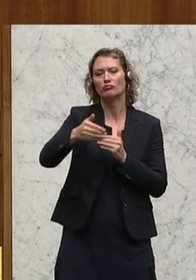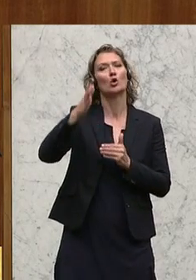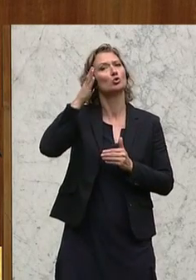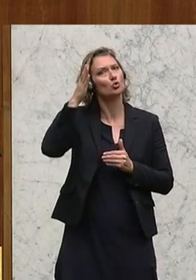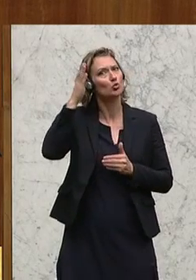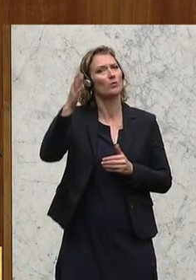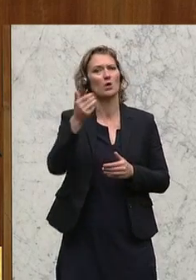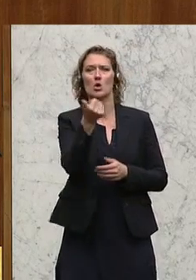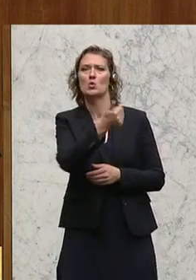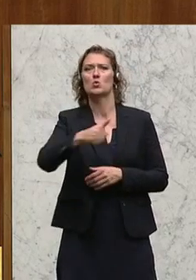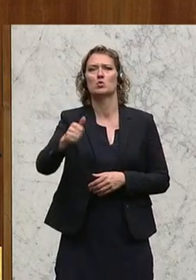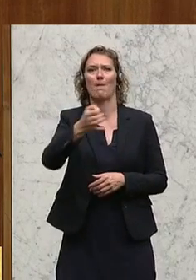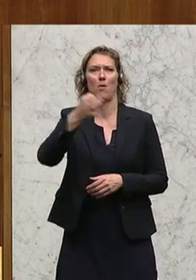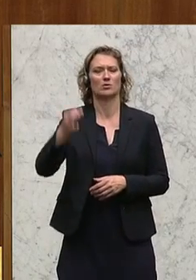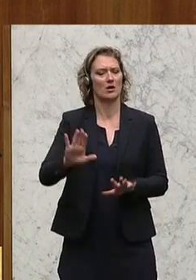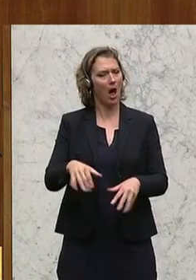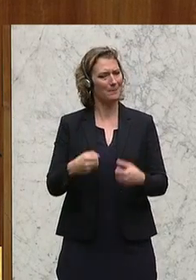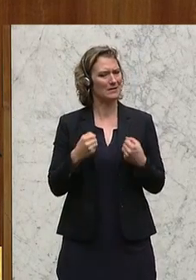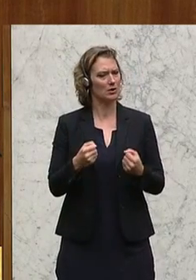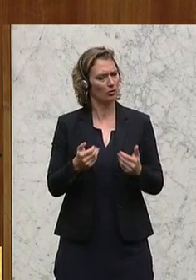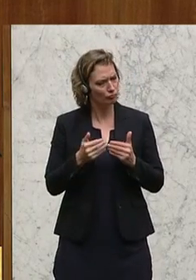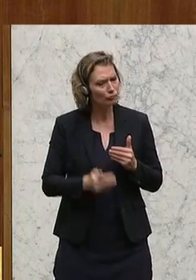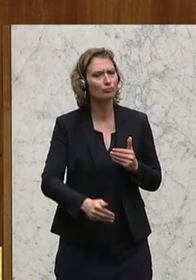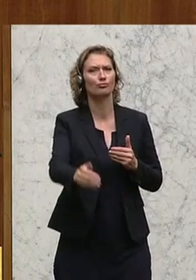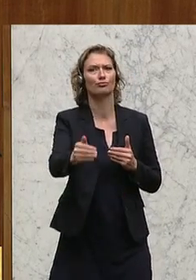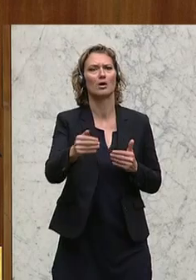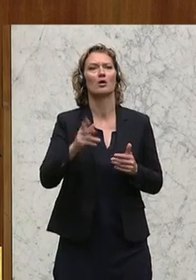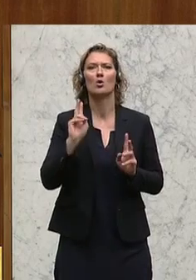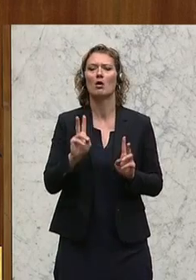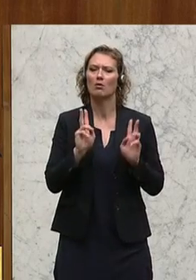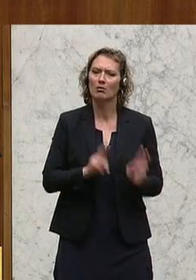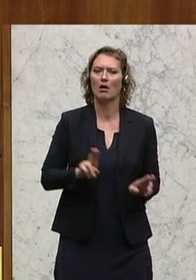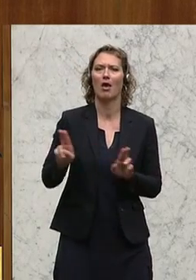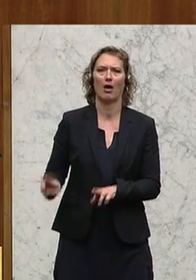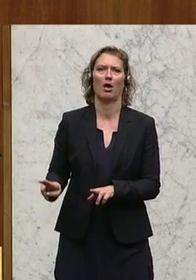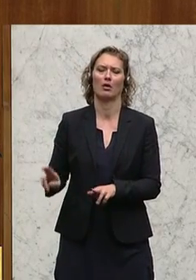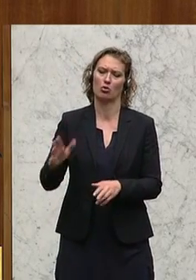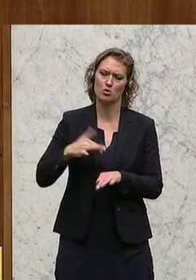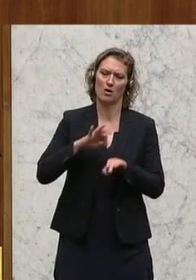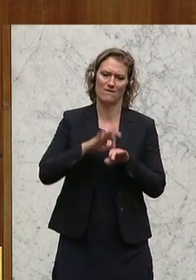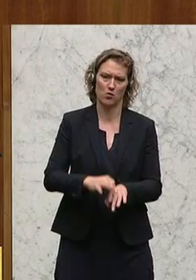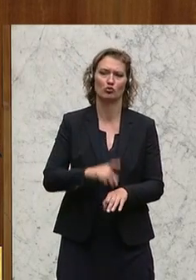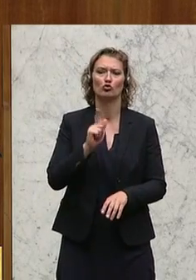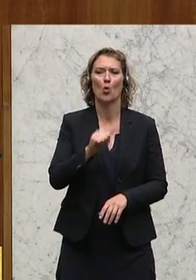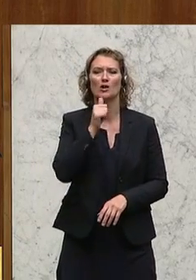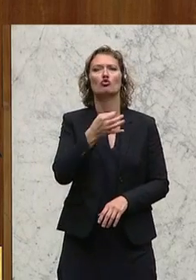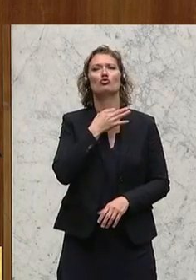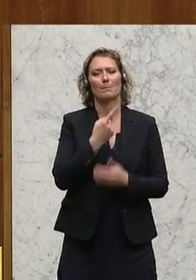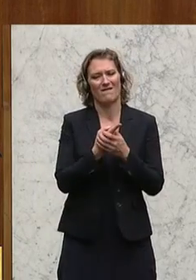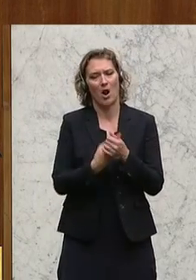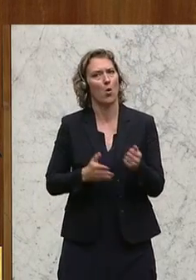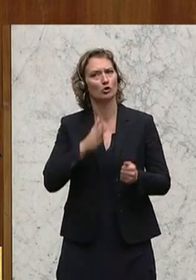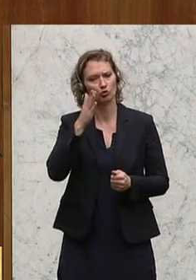Zukunft 100%ig sicher und gerecht auch durchführen können, sodass keine Stimme in Zukunft verloren wird.